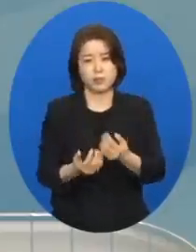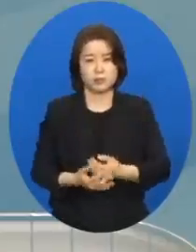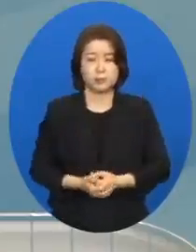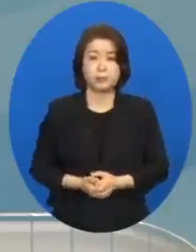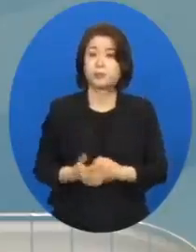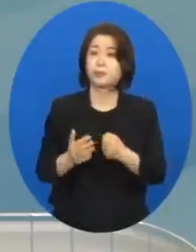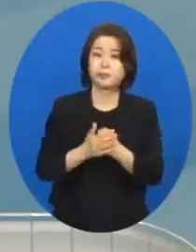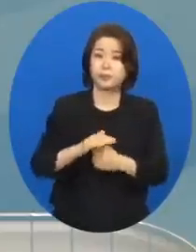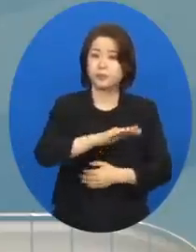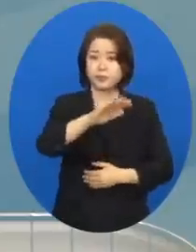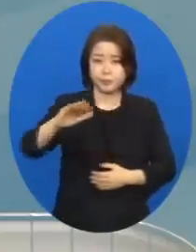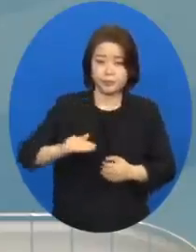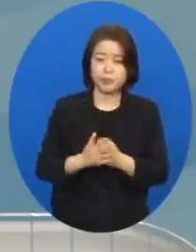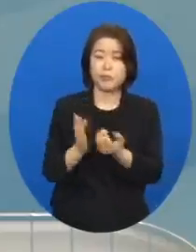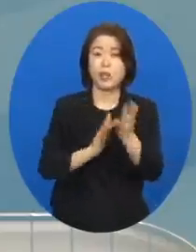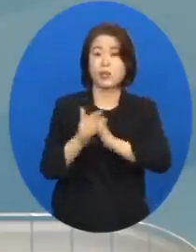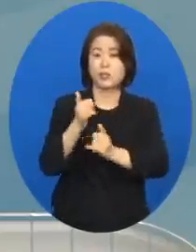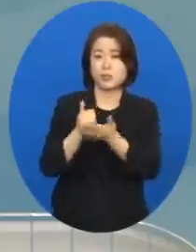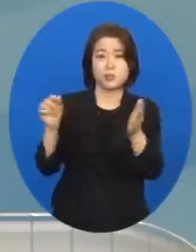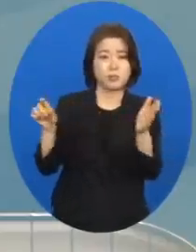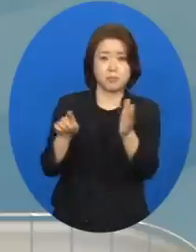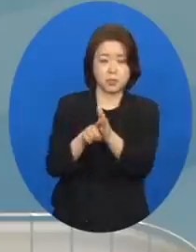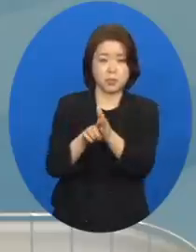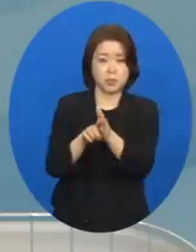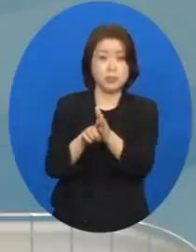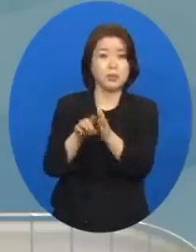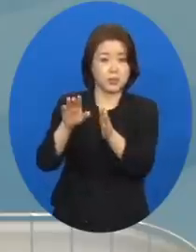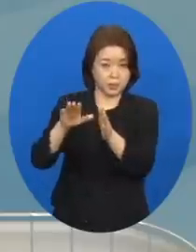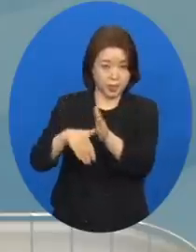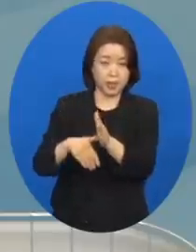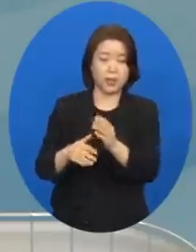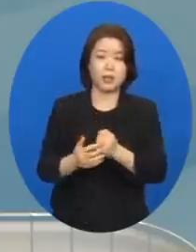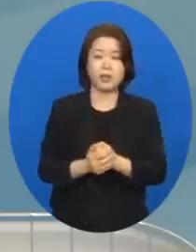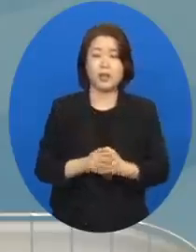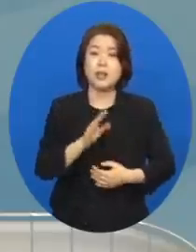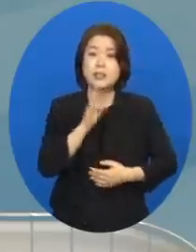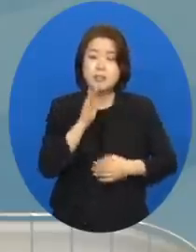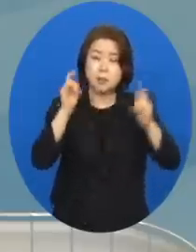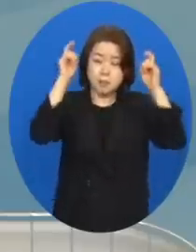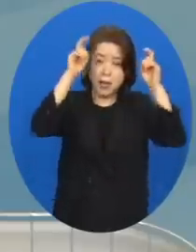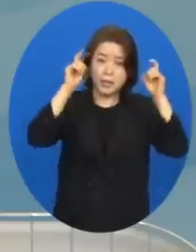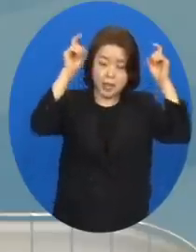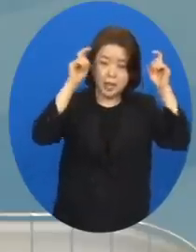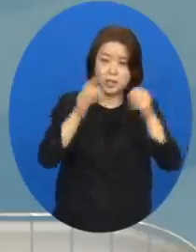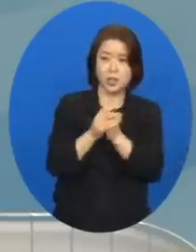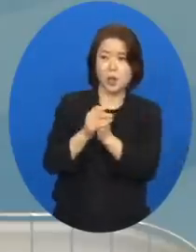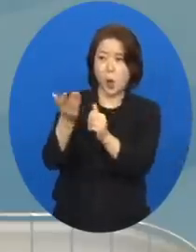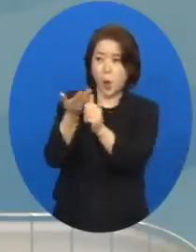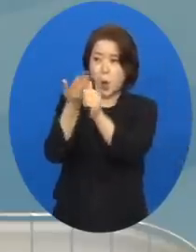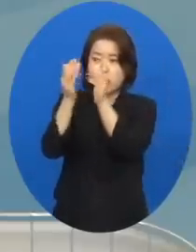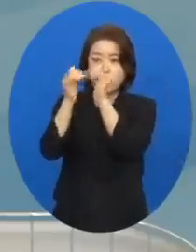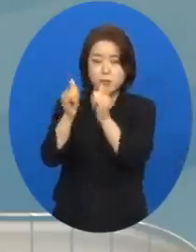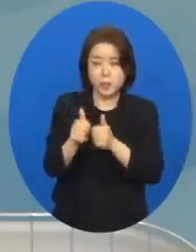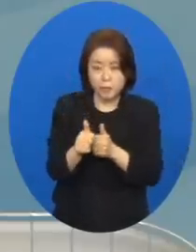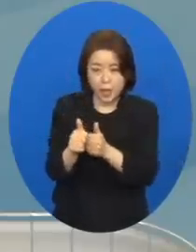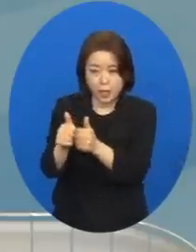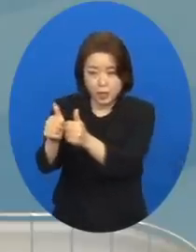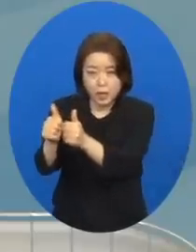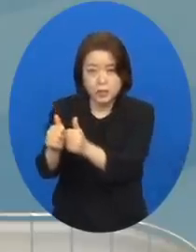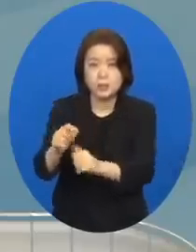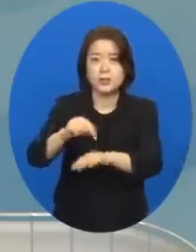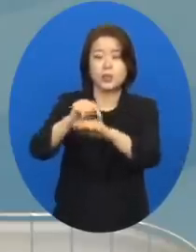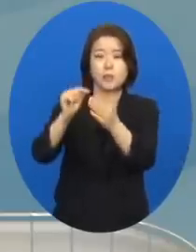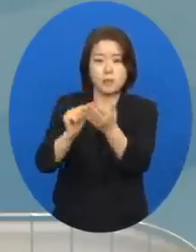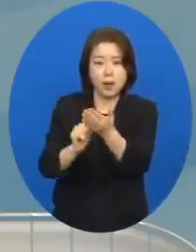그러므로 우리는 예수님을 믿어도 정말 양이 목자를 따라가는 그런 심정과